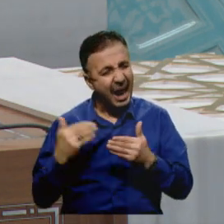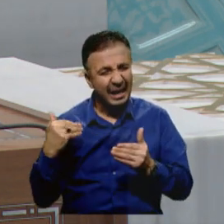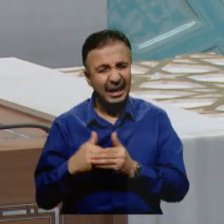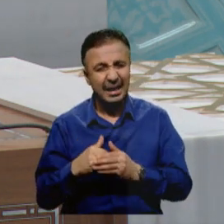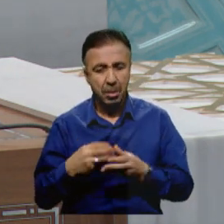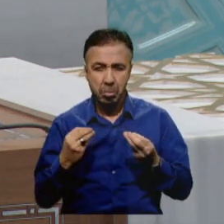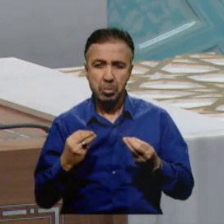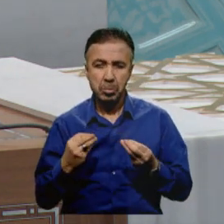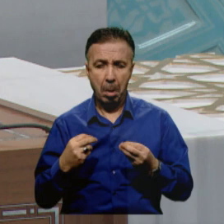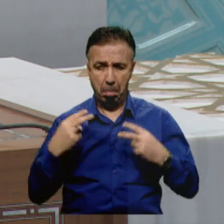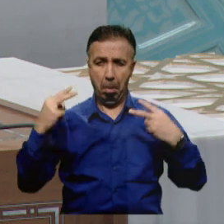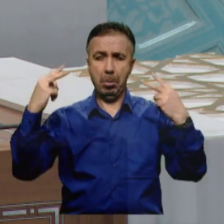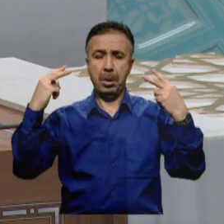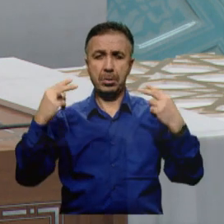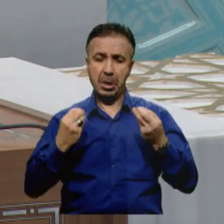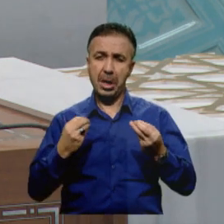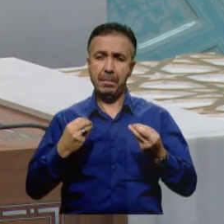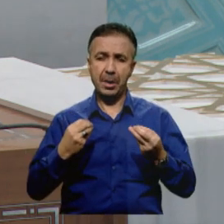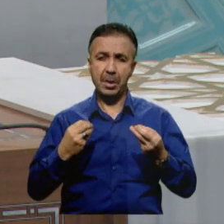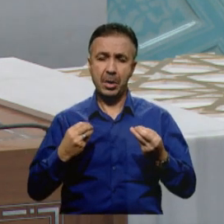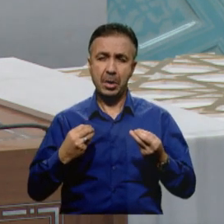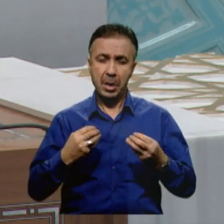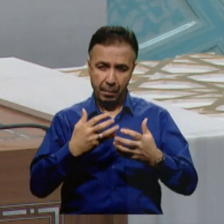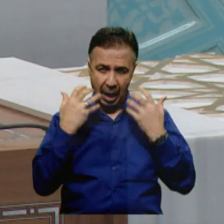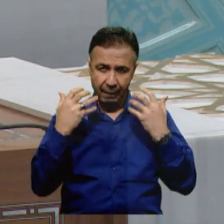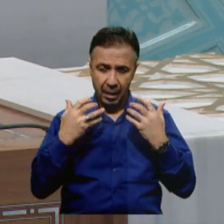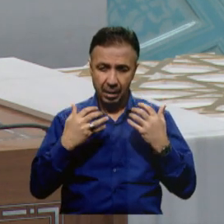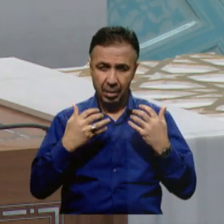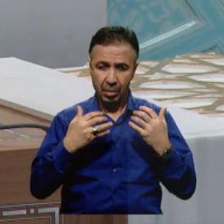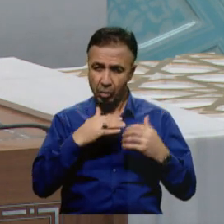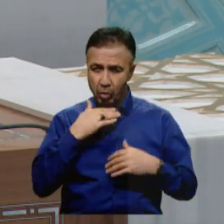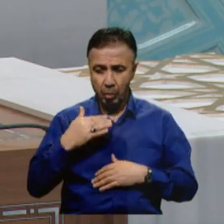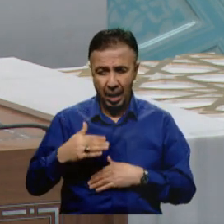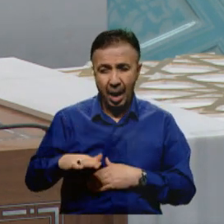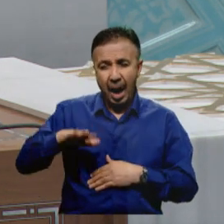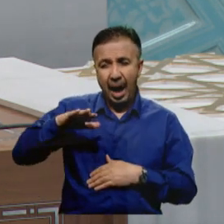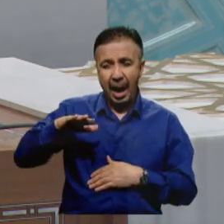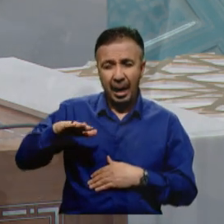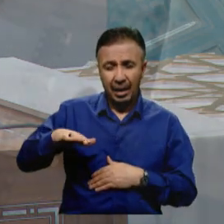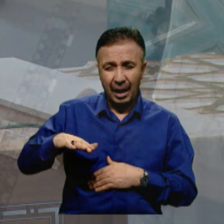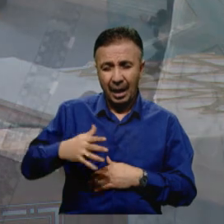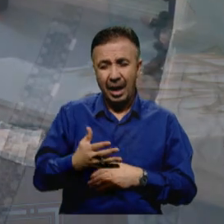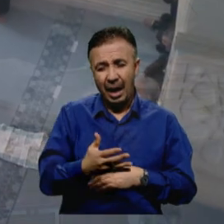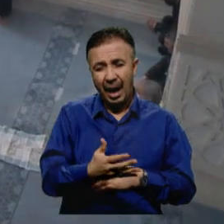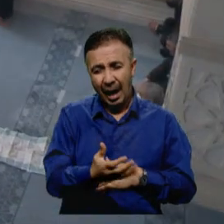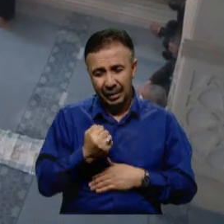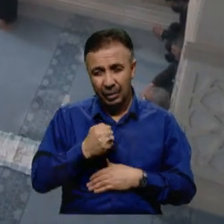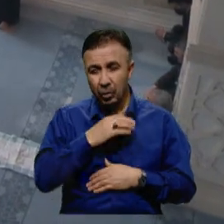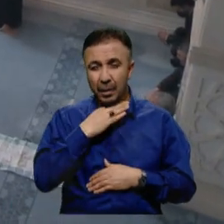gösterişli, efendim iyi bir kurban alırsanız alın. Kurbanı kestiniz, tekbir getirdiniz,